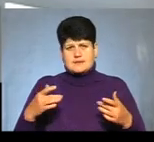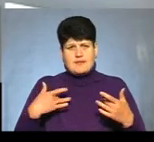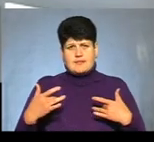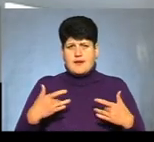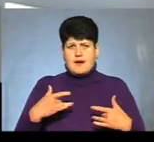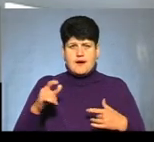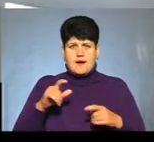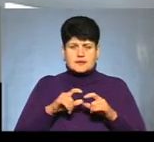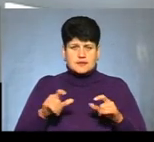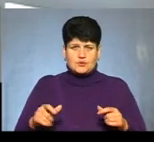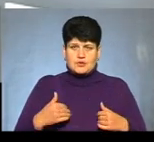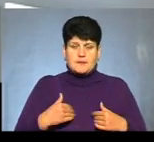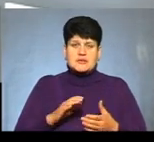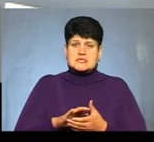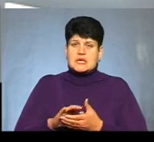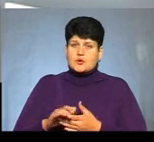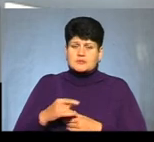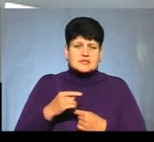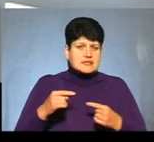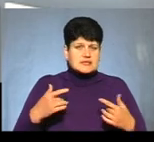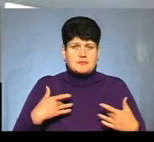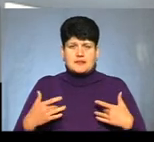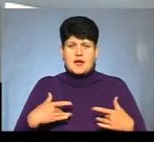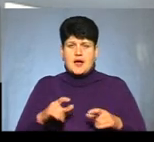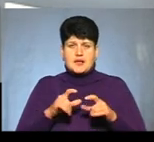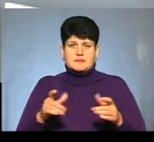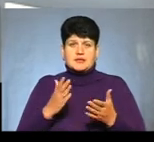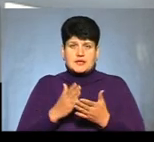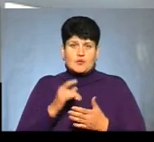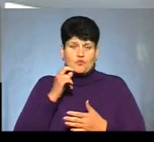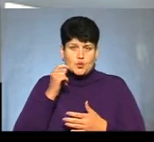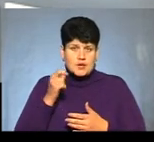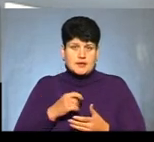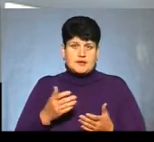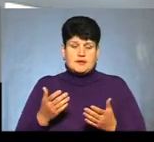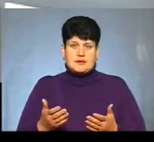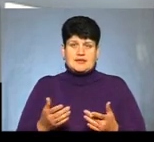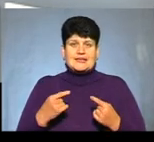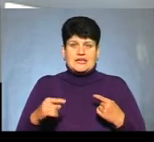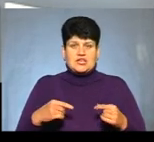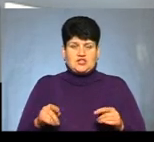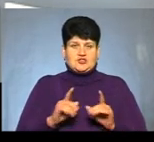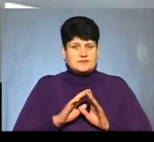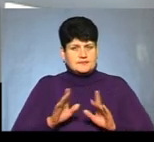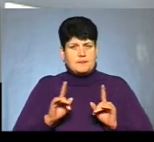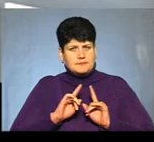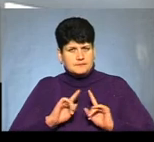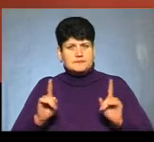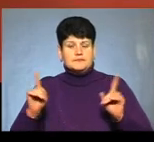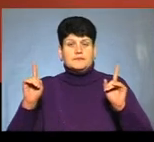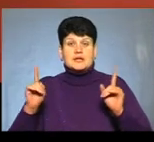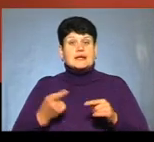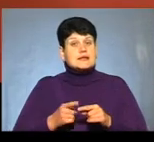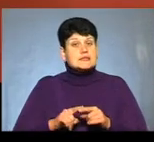Приїжджають різні театри до нас. Ми ознайомлюємо з різними театрами, які тільки є по Україні, тобто інші школи,